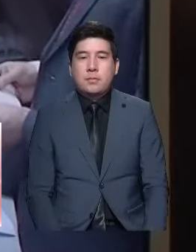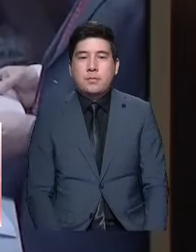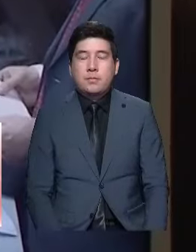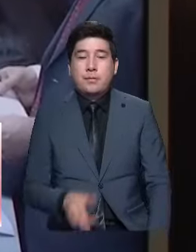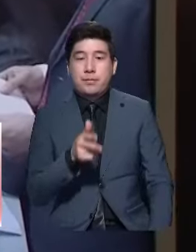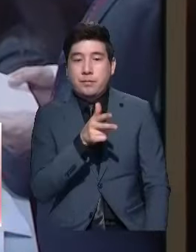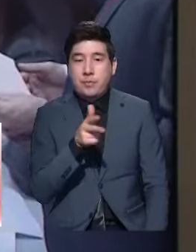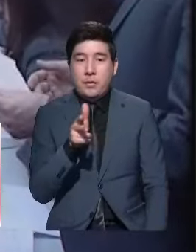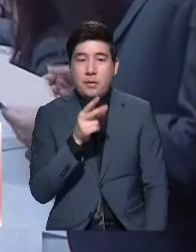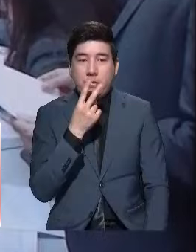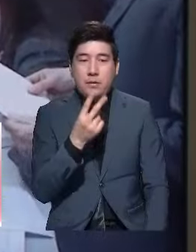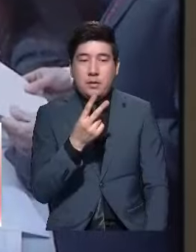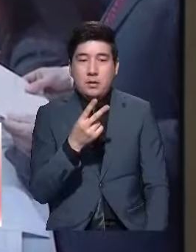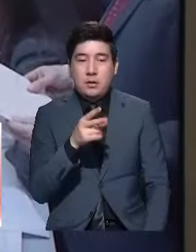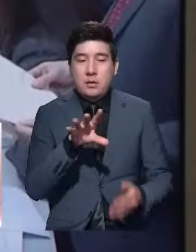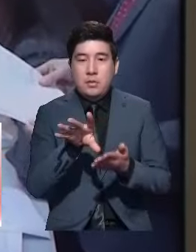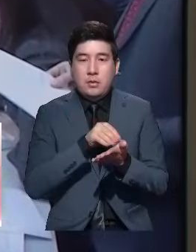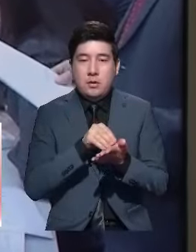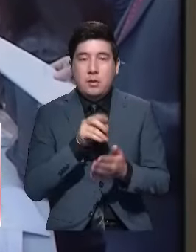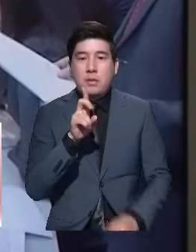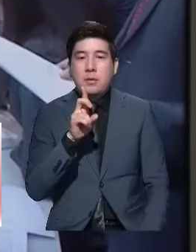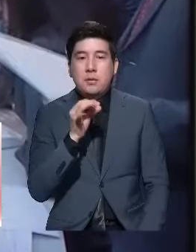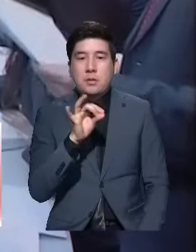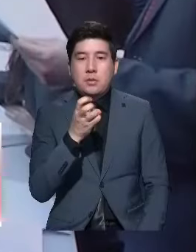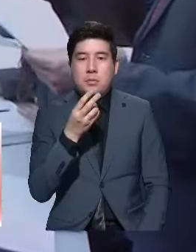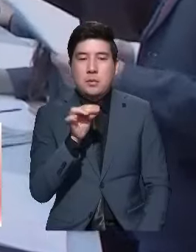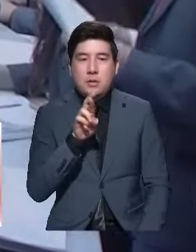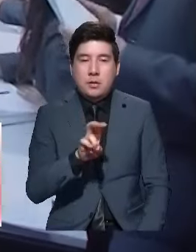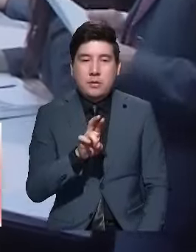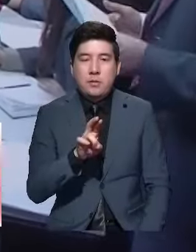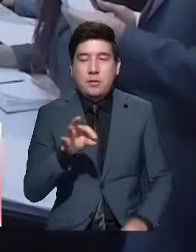Камераларынан қалпына келтірілген бейне жазбаларда Бишімбаевтың өзінің азаматтық